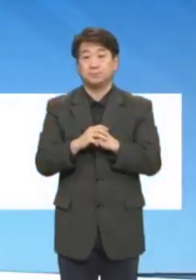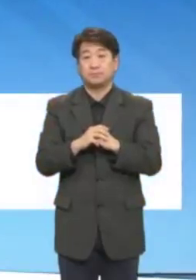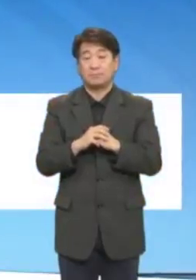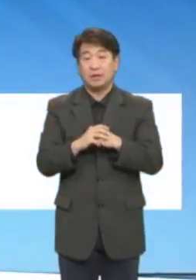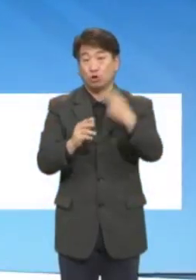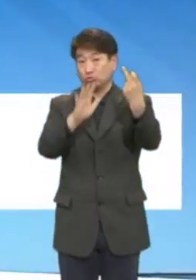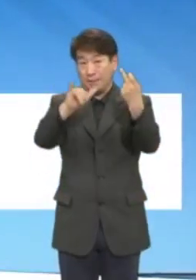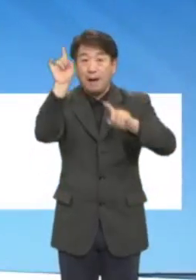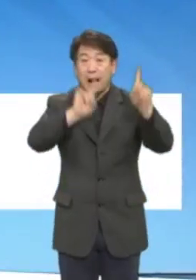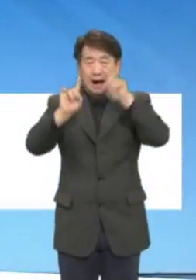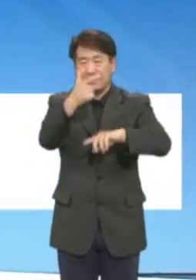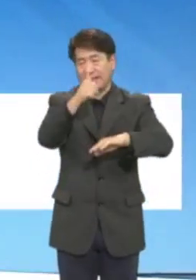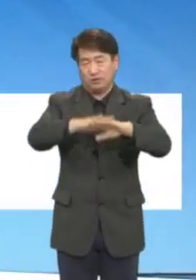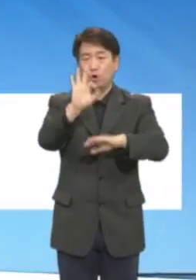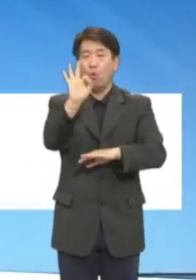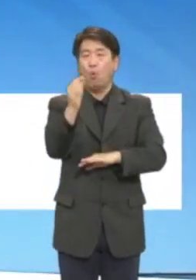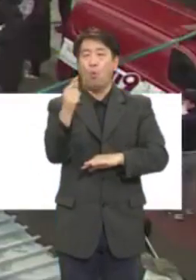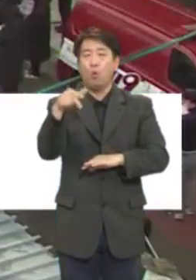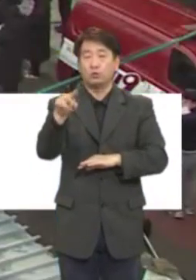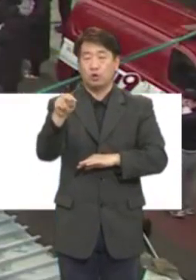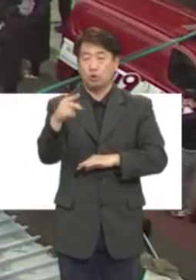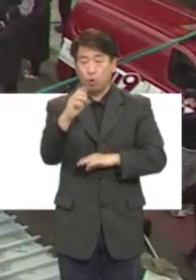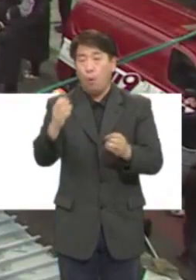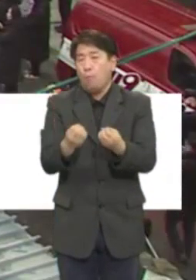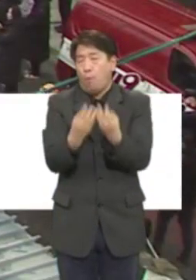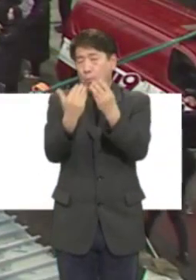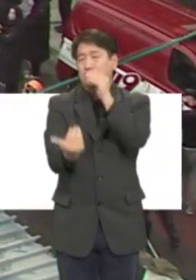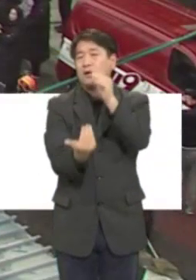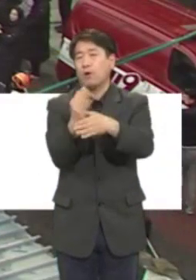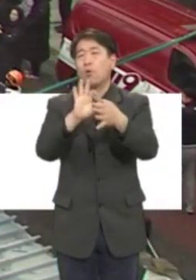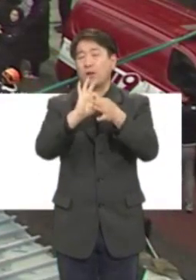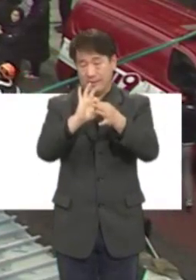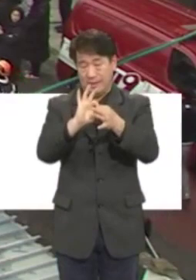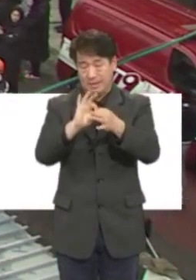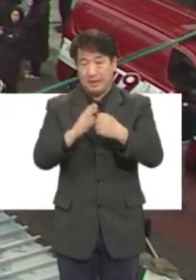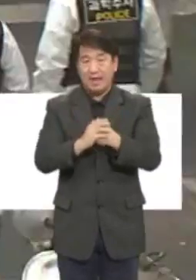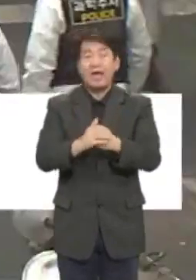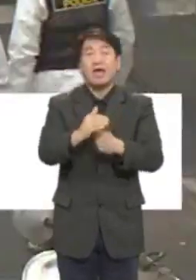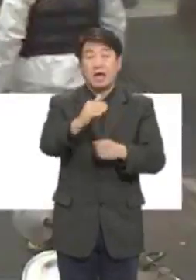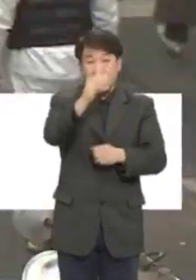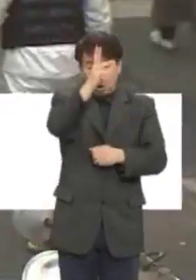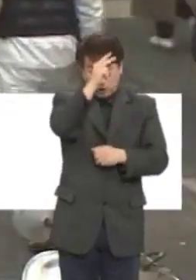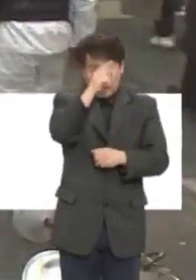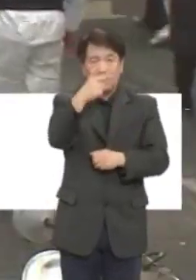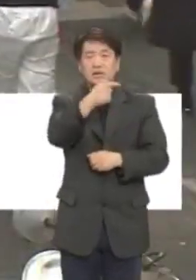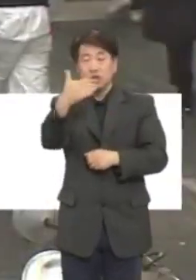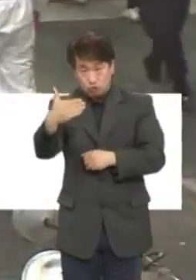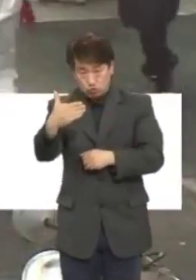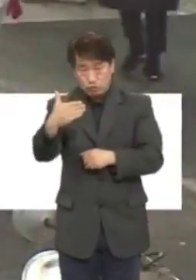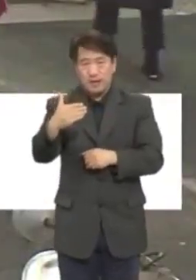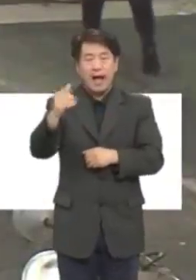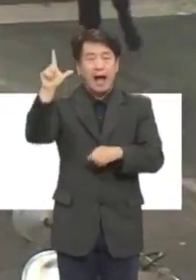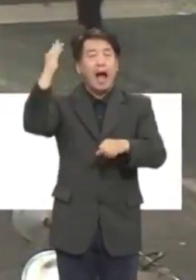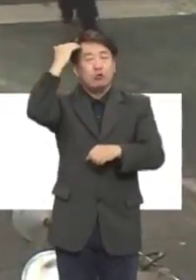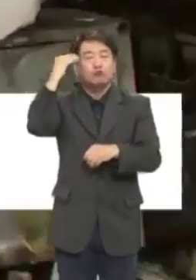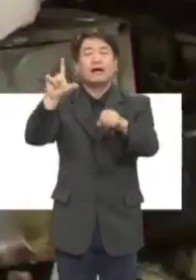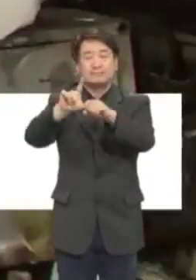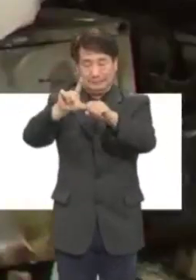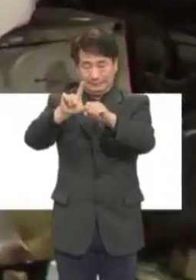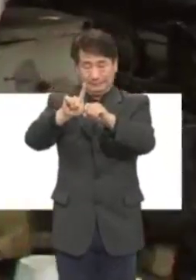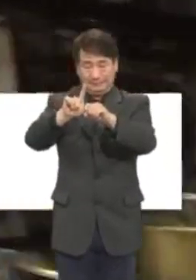12명이 다친 대전 오정동 식당 폭발 사고와 관련해 경찰과 소방 한국 가스안전 공사 등 관계 기관들이